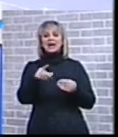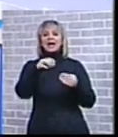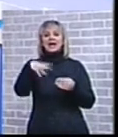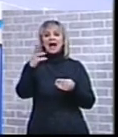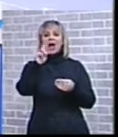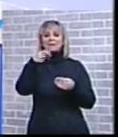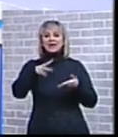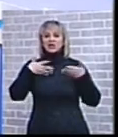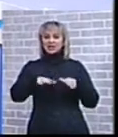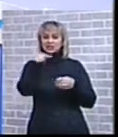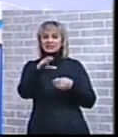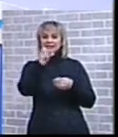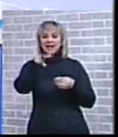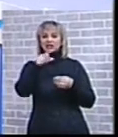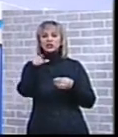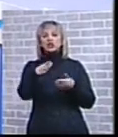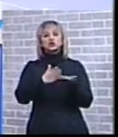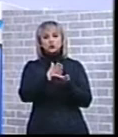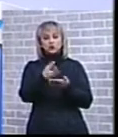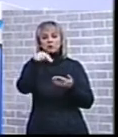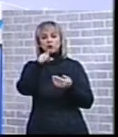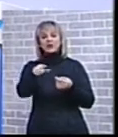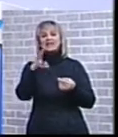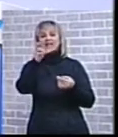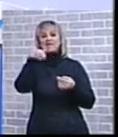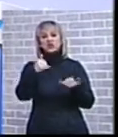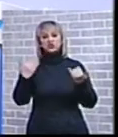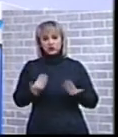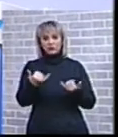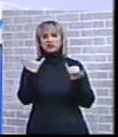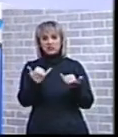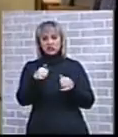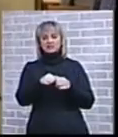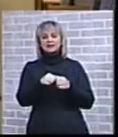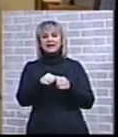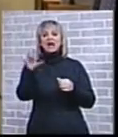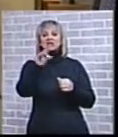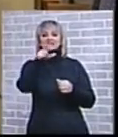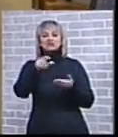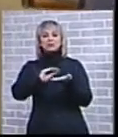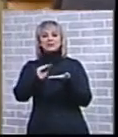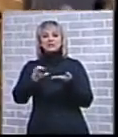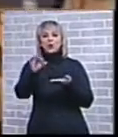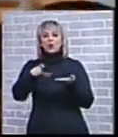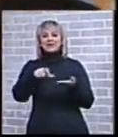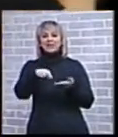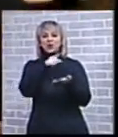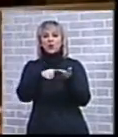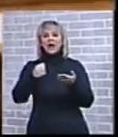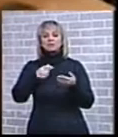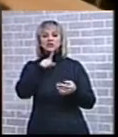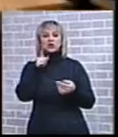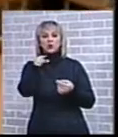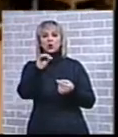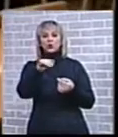он родился, на Селенге в Бурятии служил, на Неве живет сейчас. Ростовчане писали о реке и городе армейской